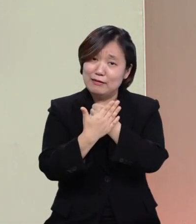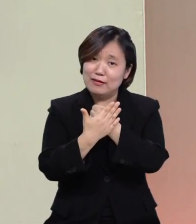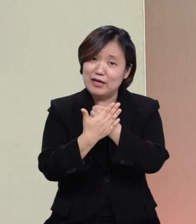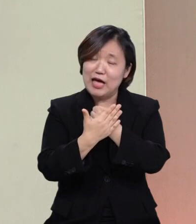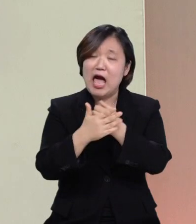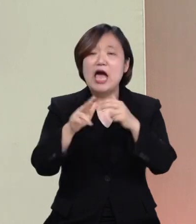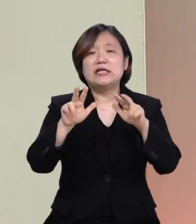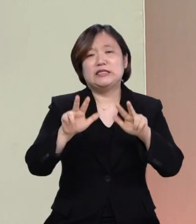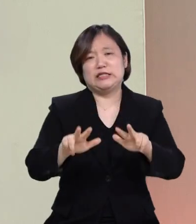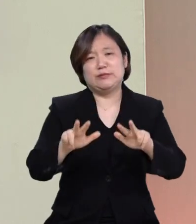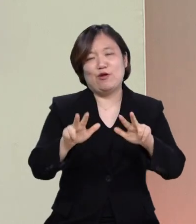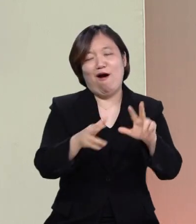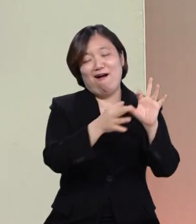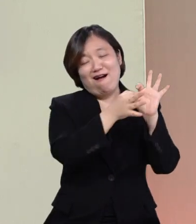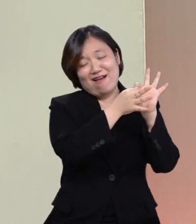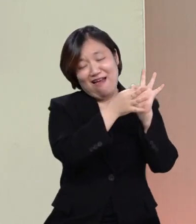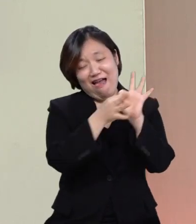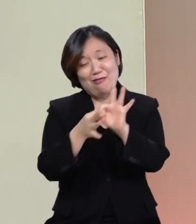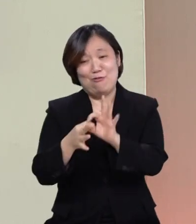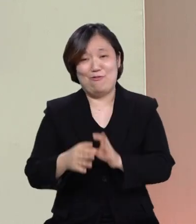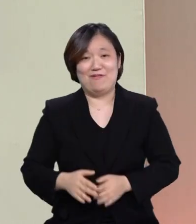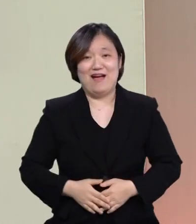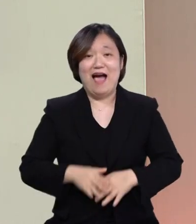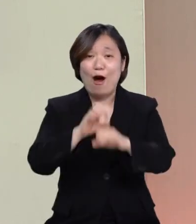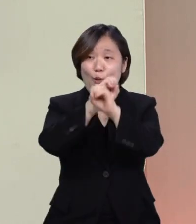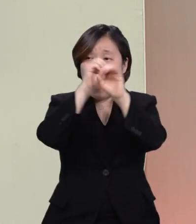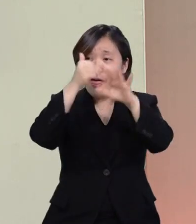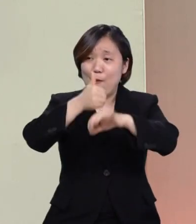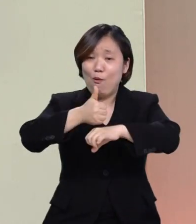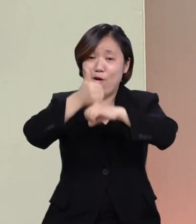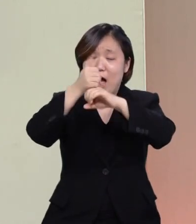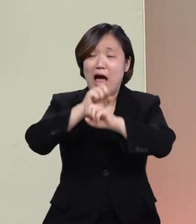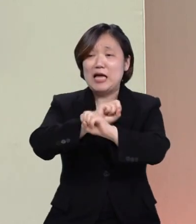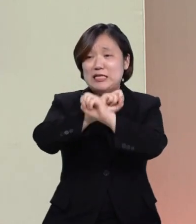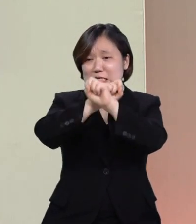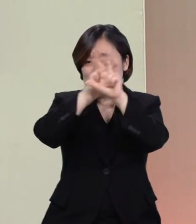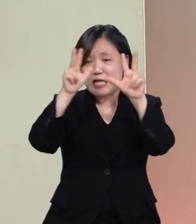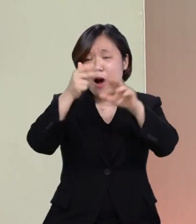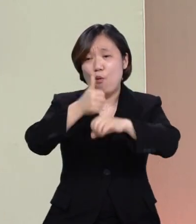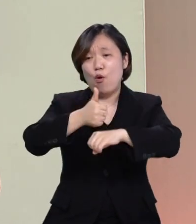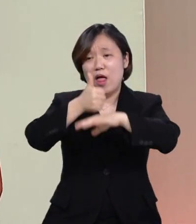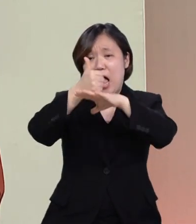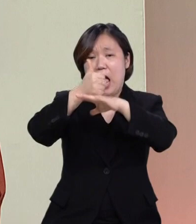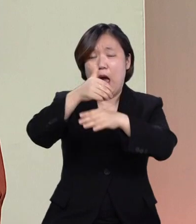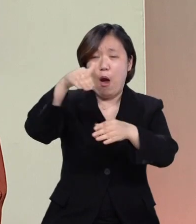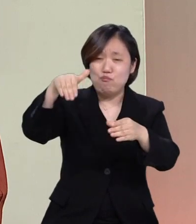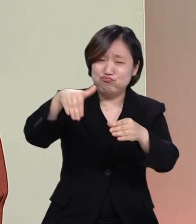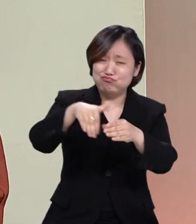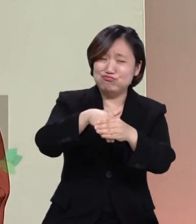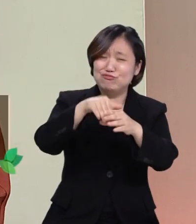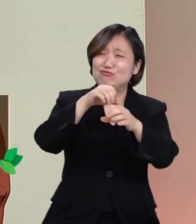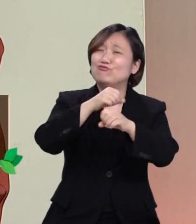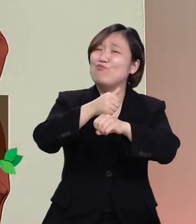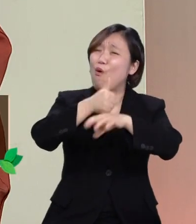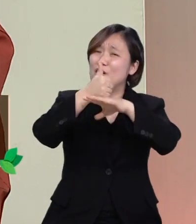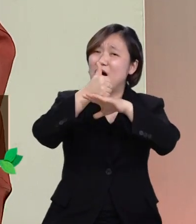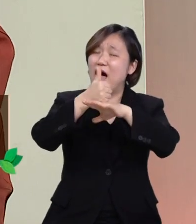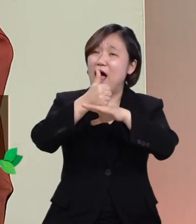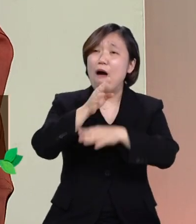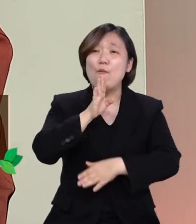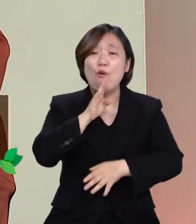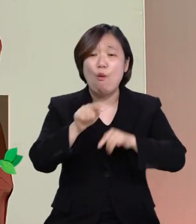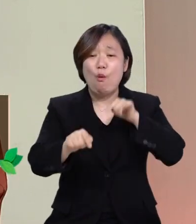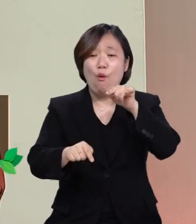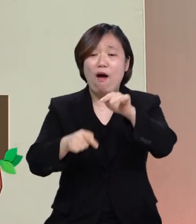우리 관세음보살님 지장보살님 문수보살님 보염보살님 이런